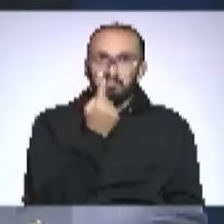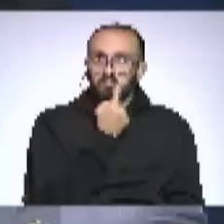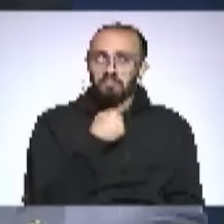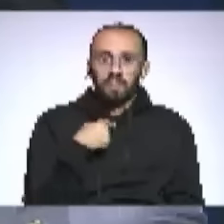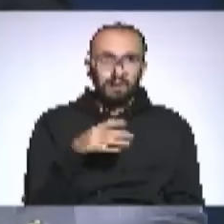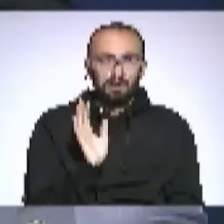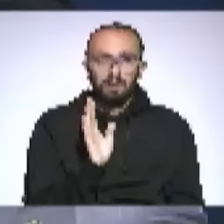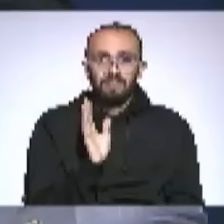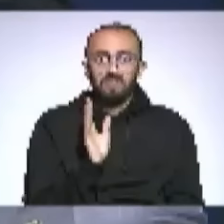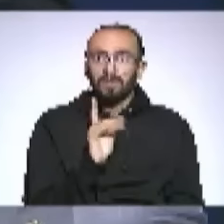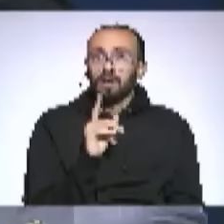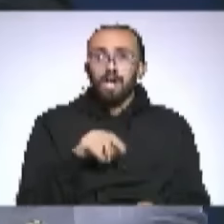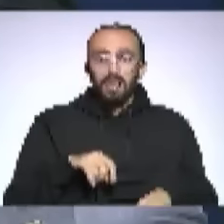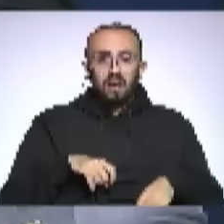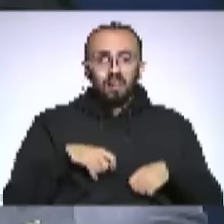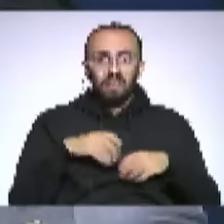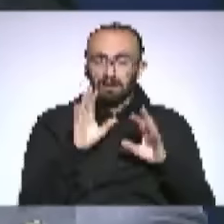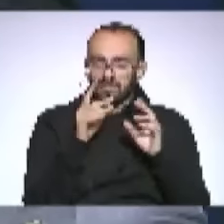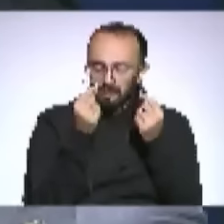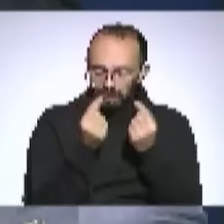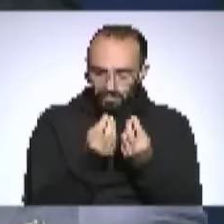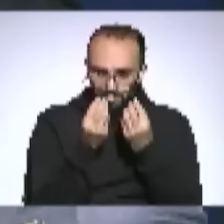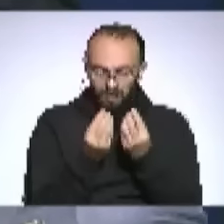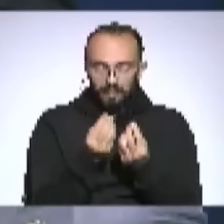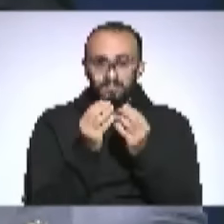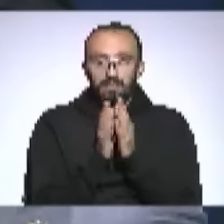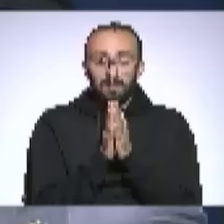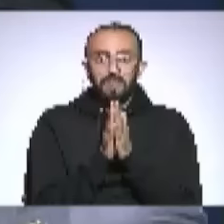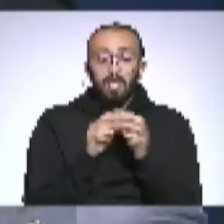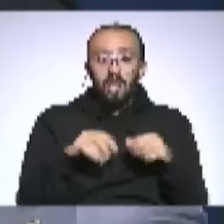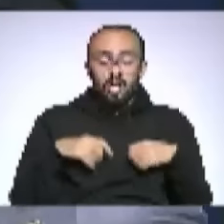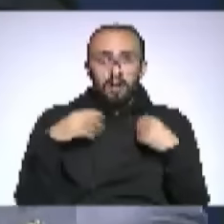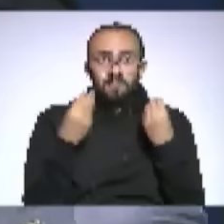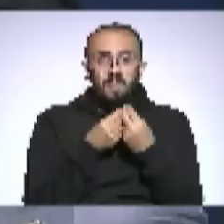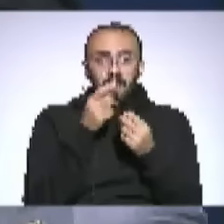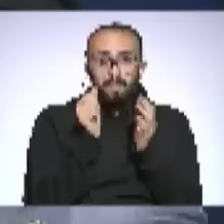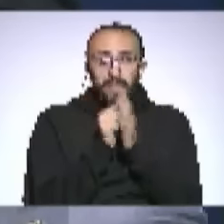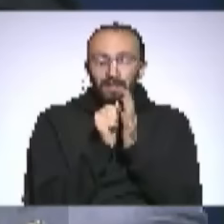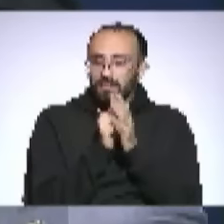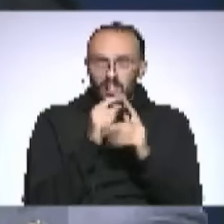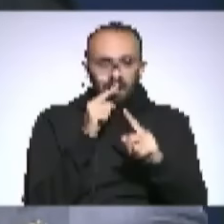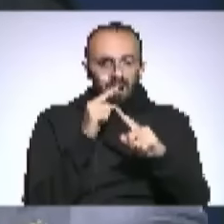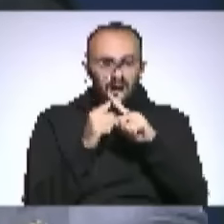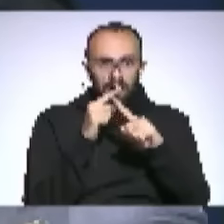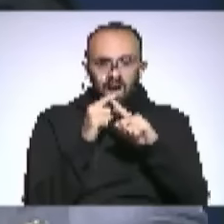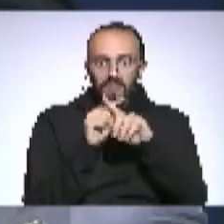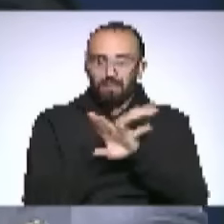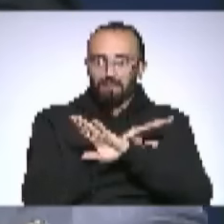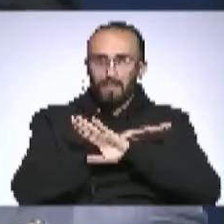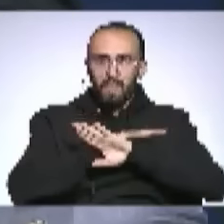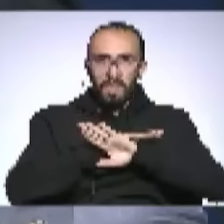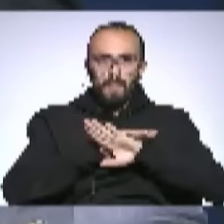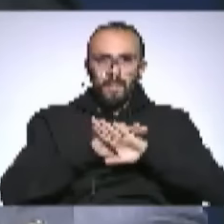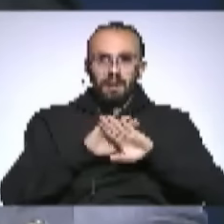اعيش معك في اسمعي بس اسمعي اسمعي يعيش معاك في نفس البيت ده كلام مرفوض تماما